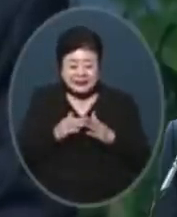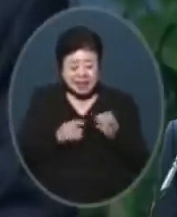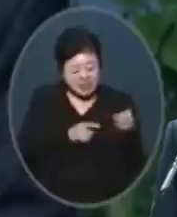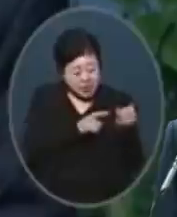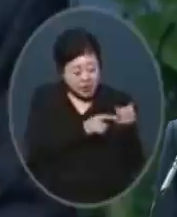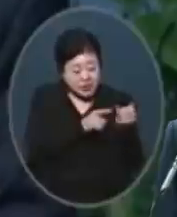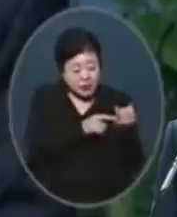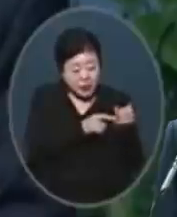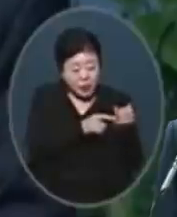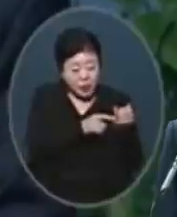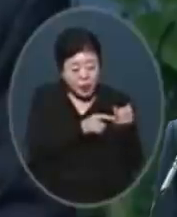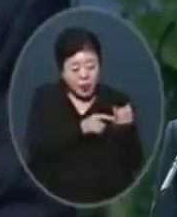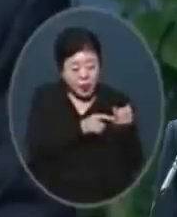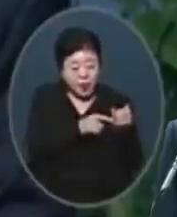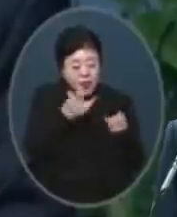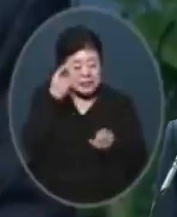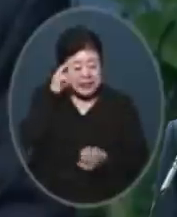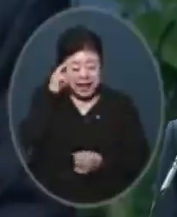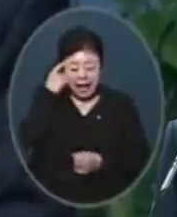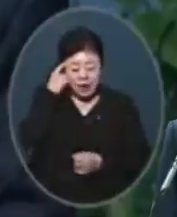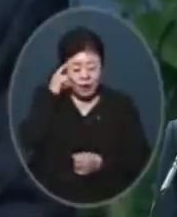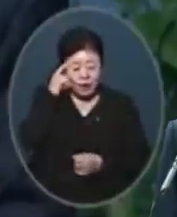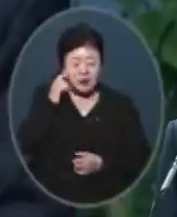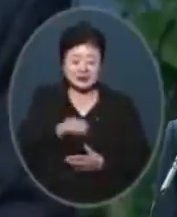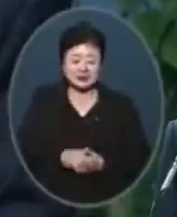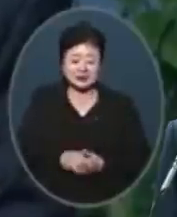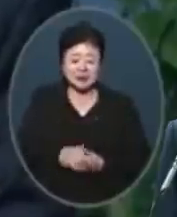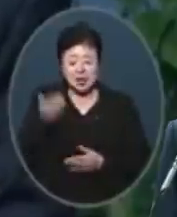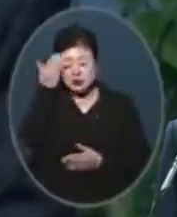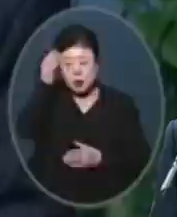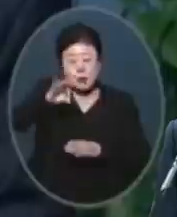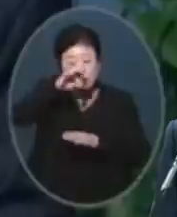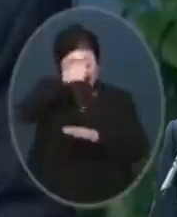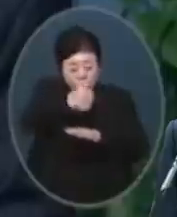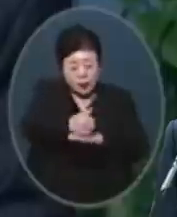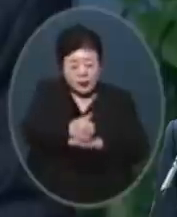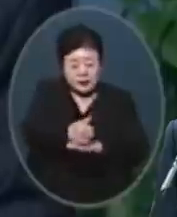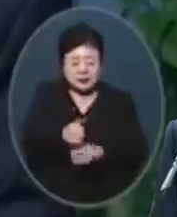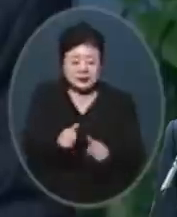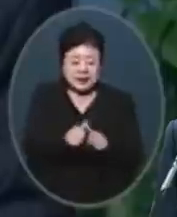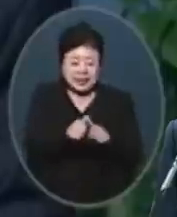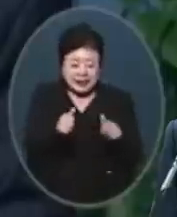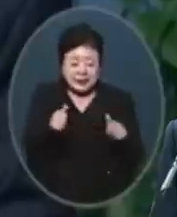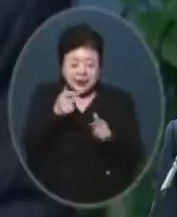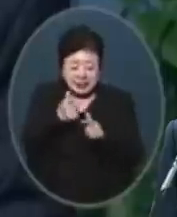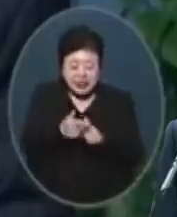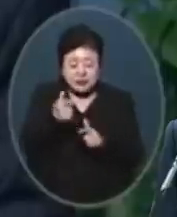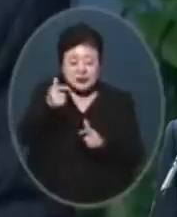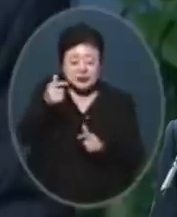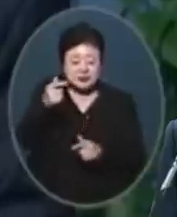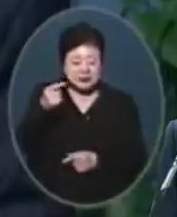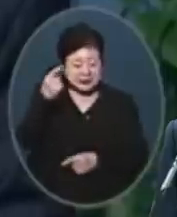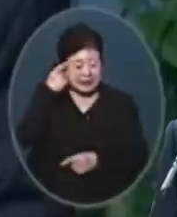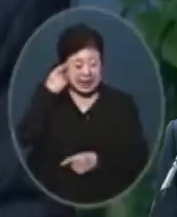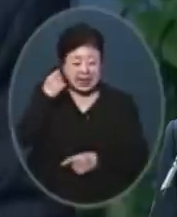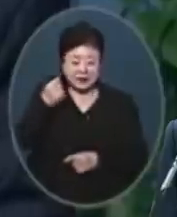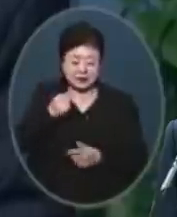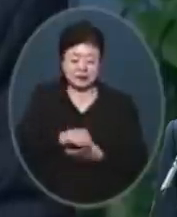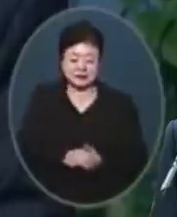여인으로 생각하고 솔로몬 남자는 예수님을 대상으로 한